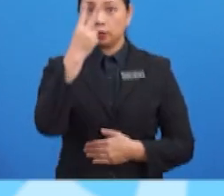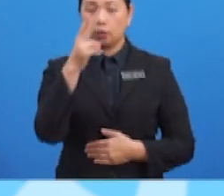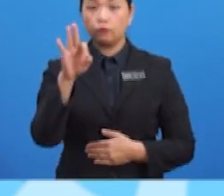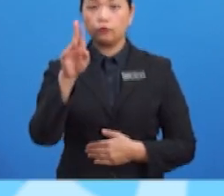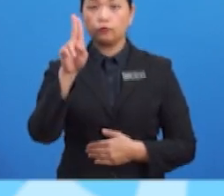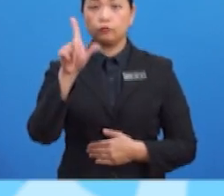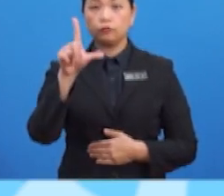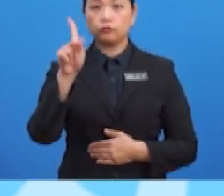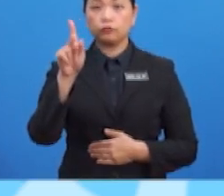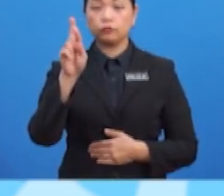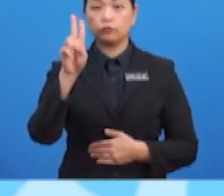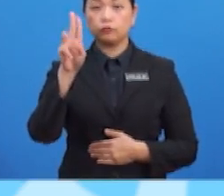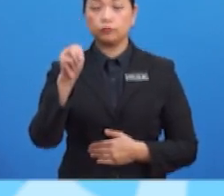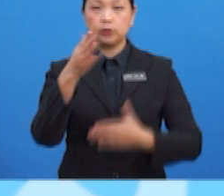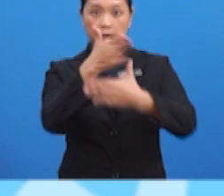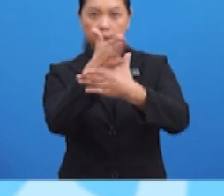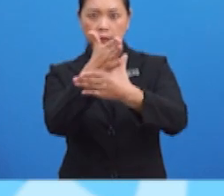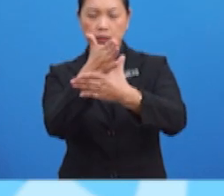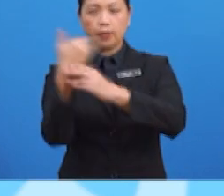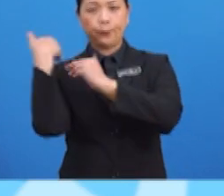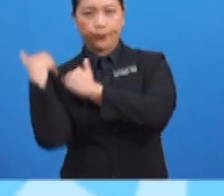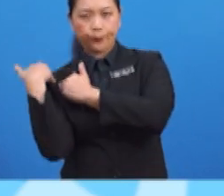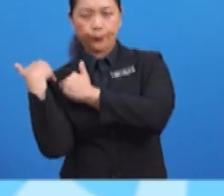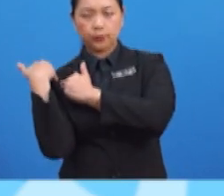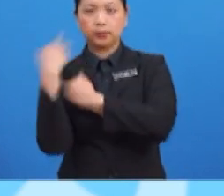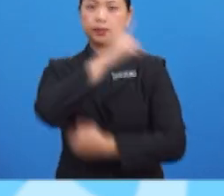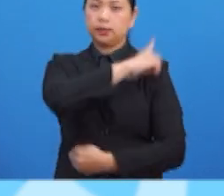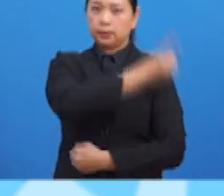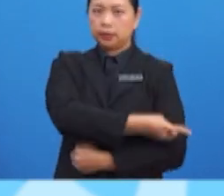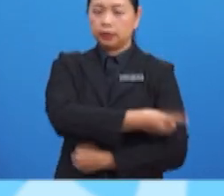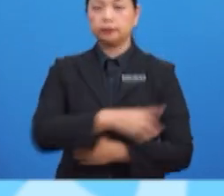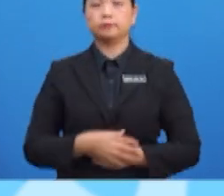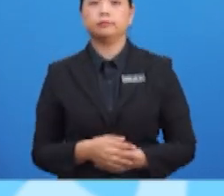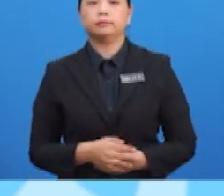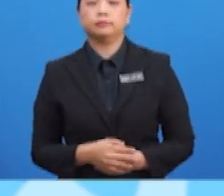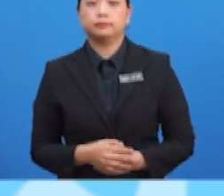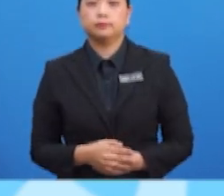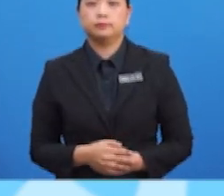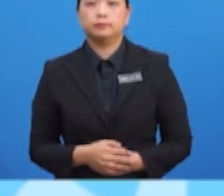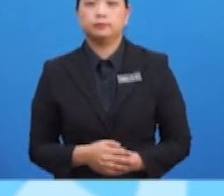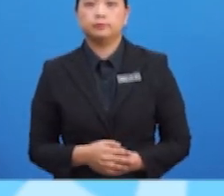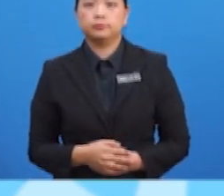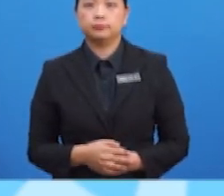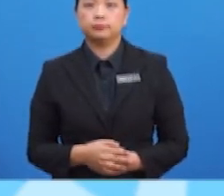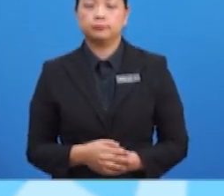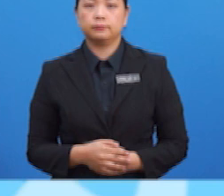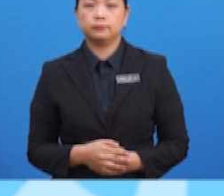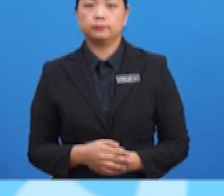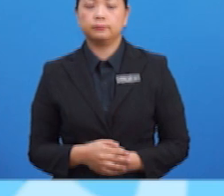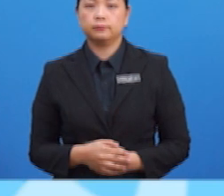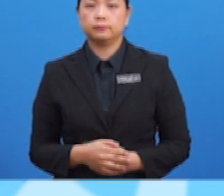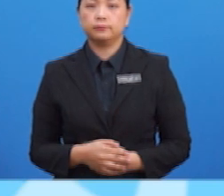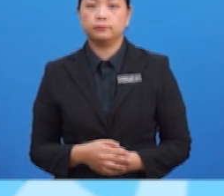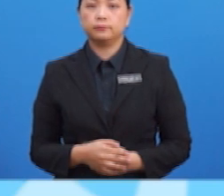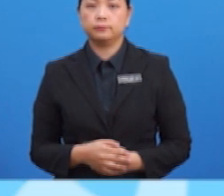antara beban dan daya. Pelayar adalah contoh tuas kelas pertama.